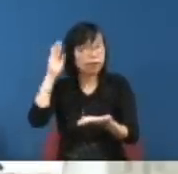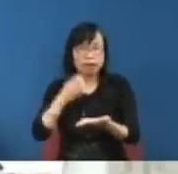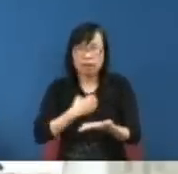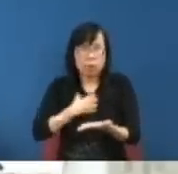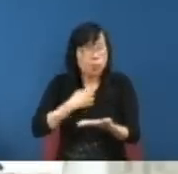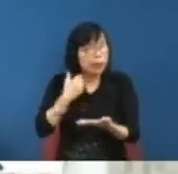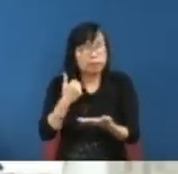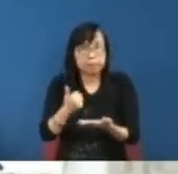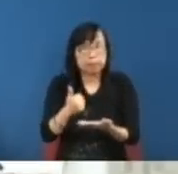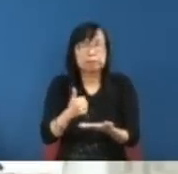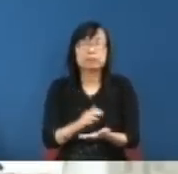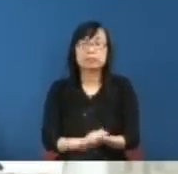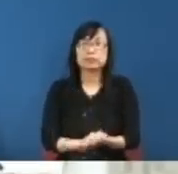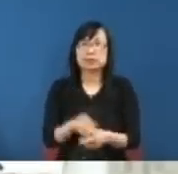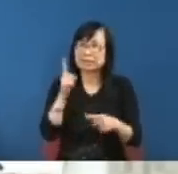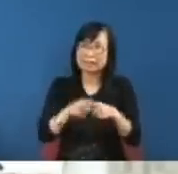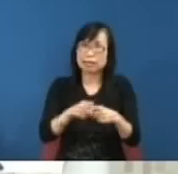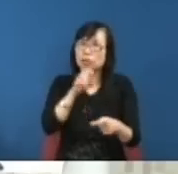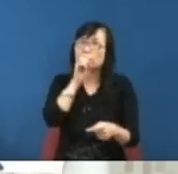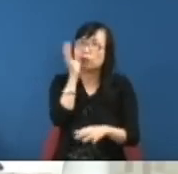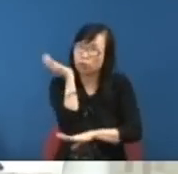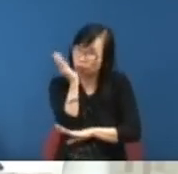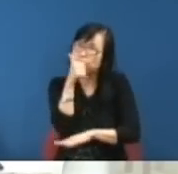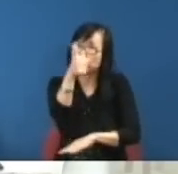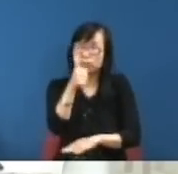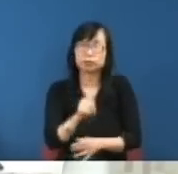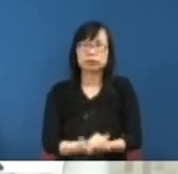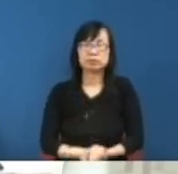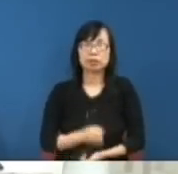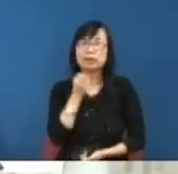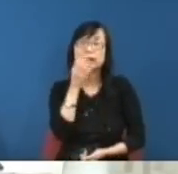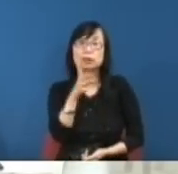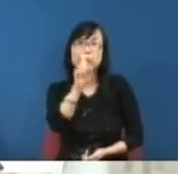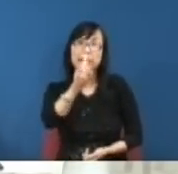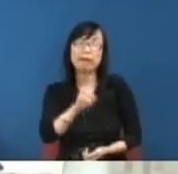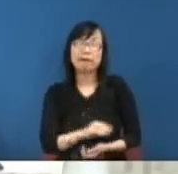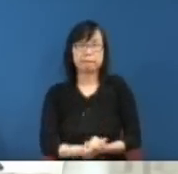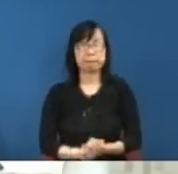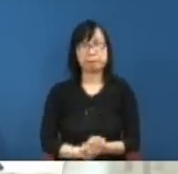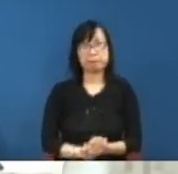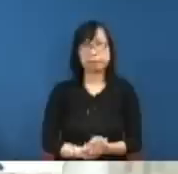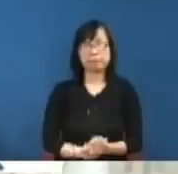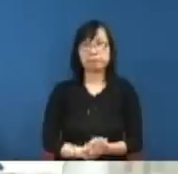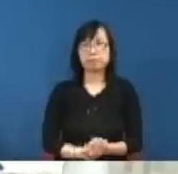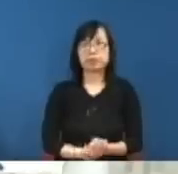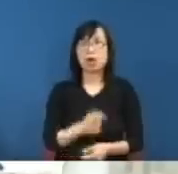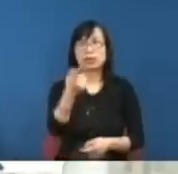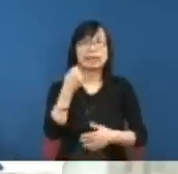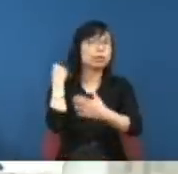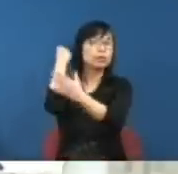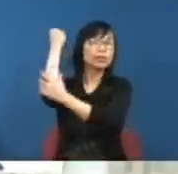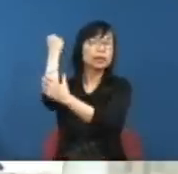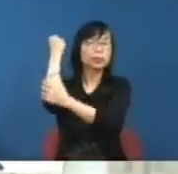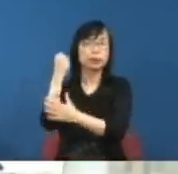嘅。佢實際上面演說非常之好。咁佢提出嘅咩咧？就係話哦，其實咧，我哋要抵禦呢、這